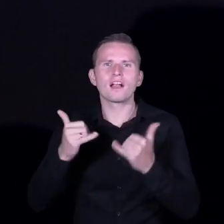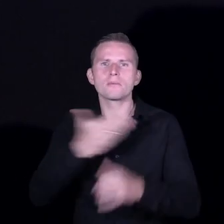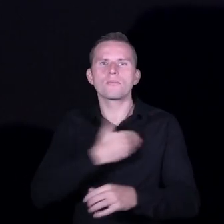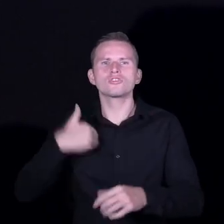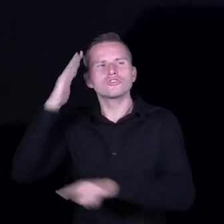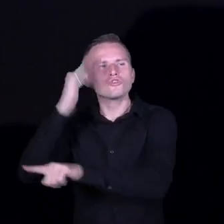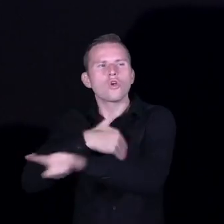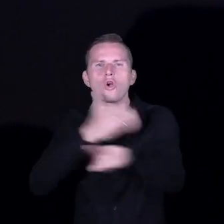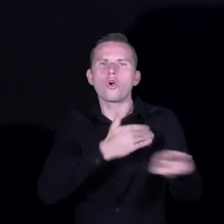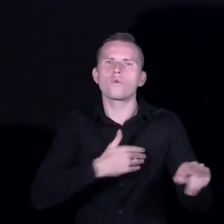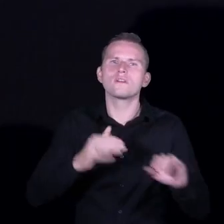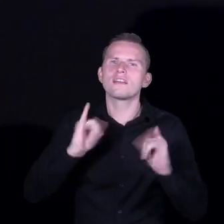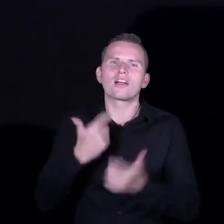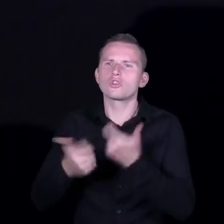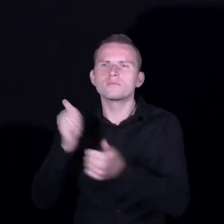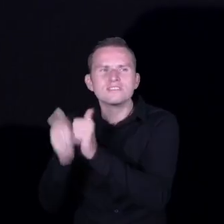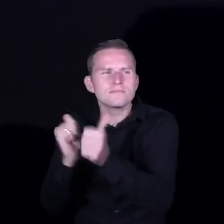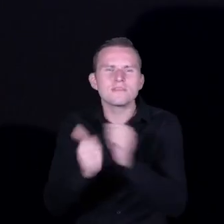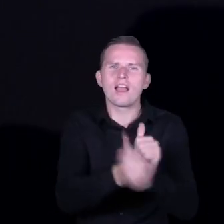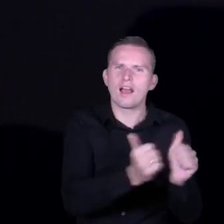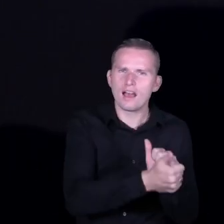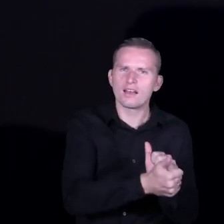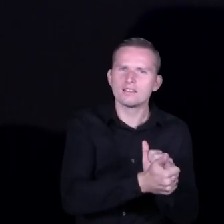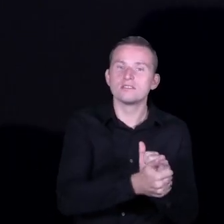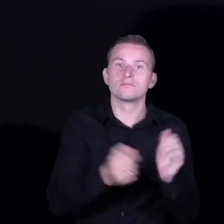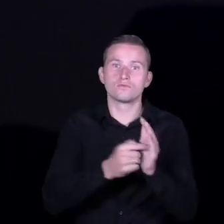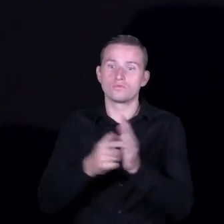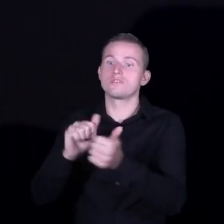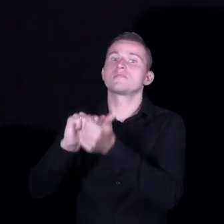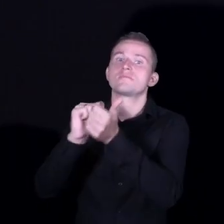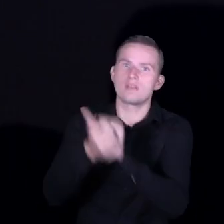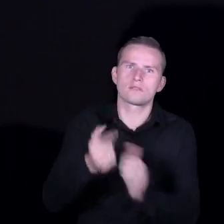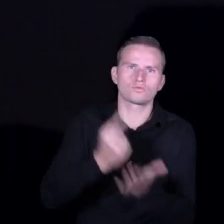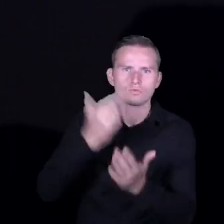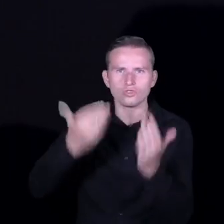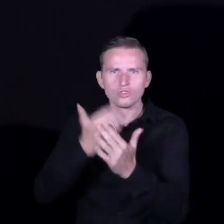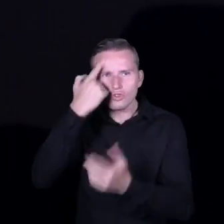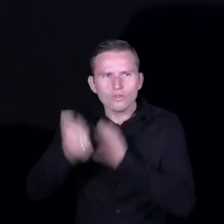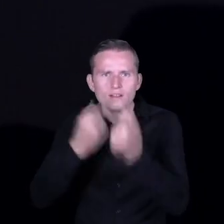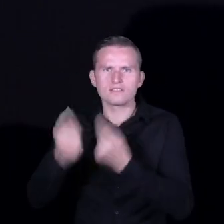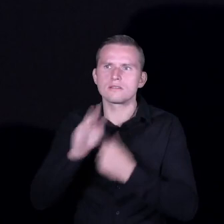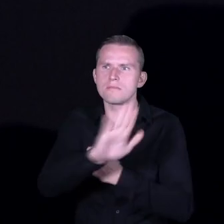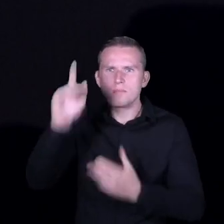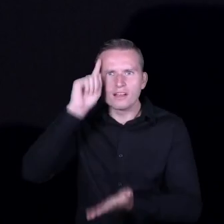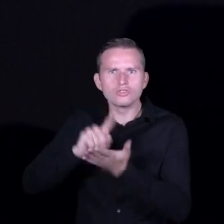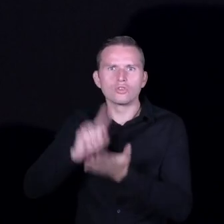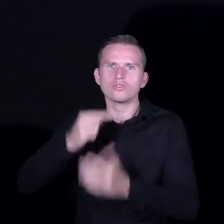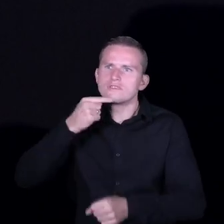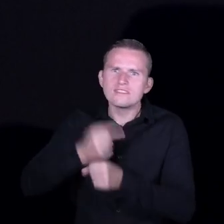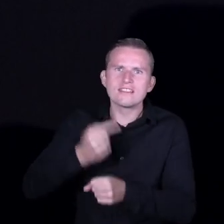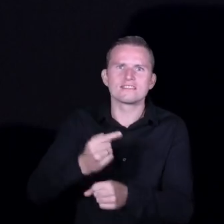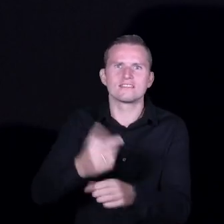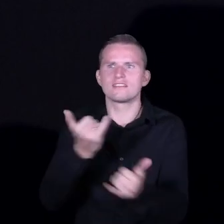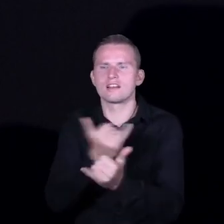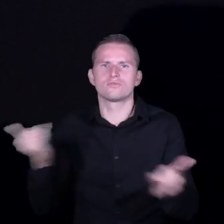docelowo przeniosłaby się na tę innowacyjność, na zdolność do podejmowania takich innowacyjnych